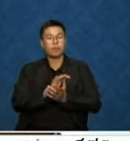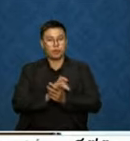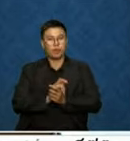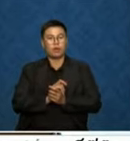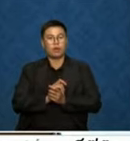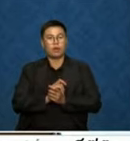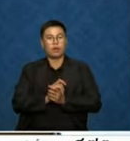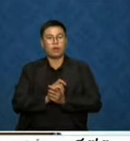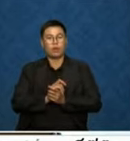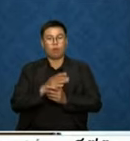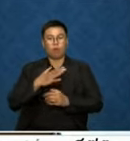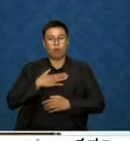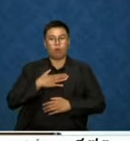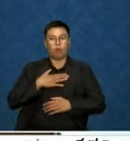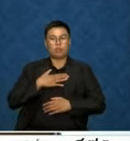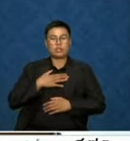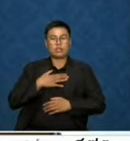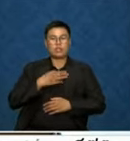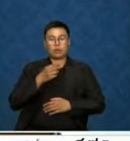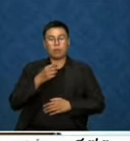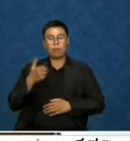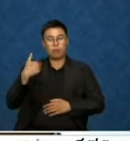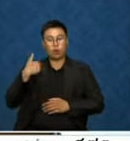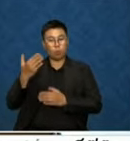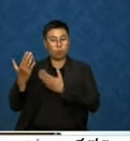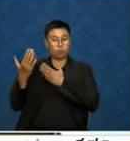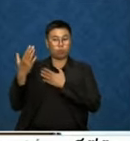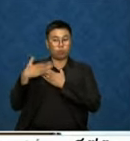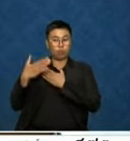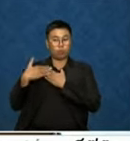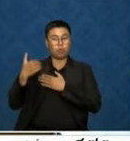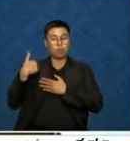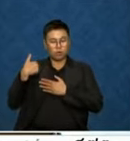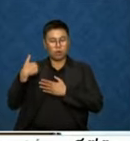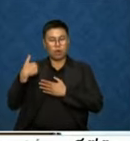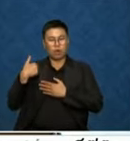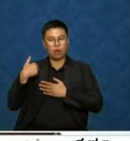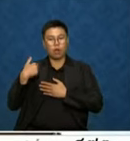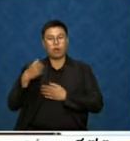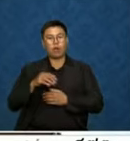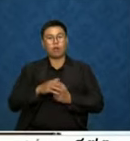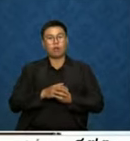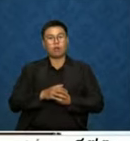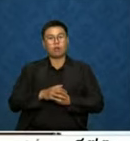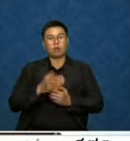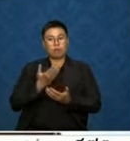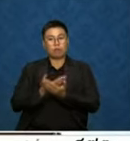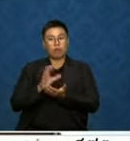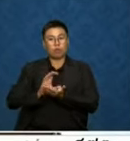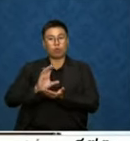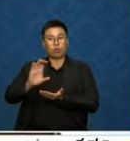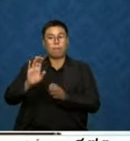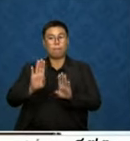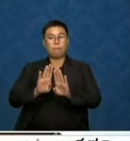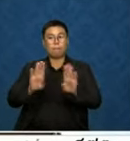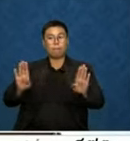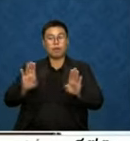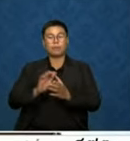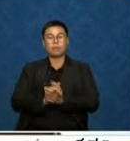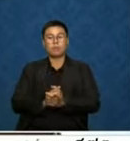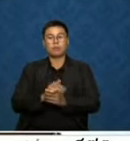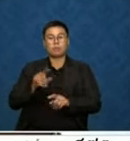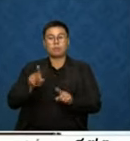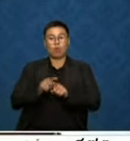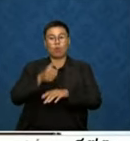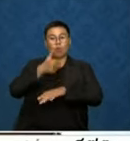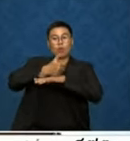ผู้เสียหายเช่นกันนะครับเพราะว่ามีรุ่นน้องชักชวนให้ลงทุนนะครับเปิดเป็นดีลเลอร์ของบริษั